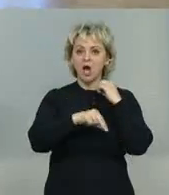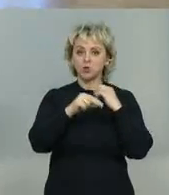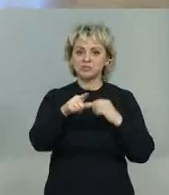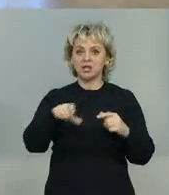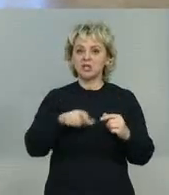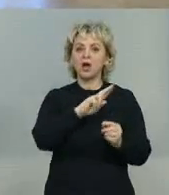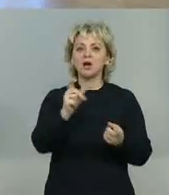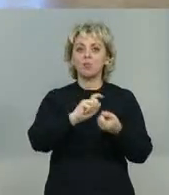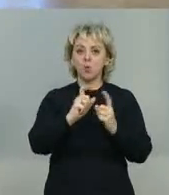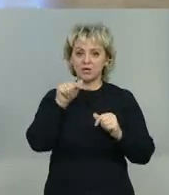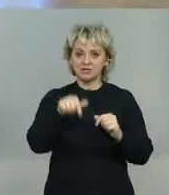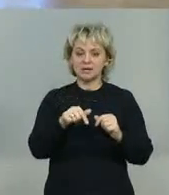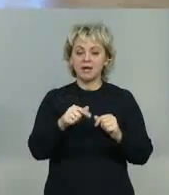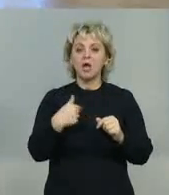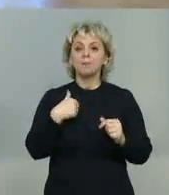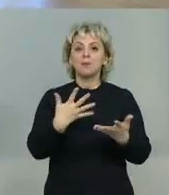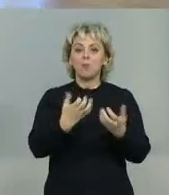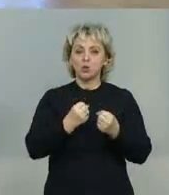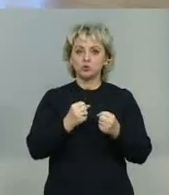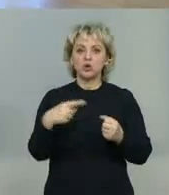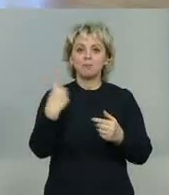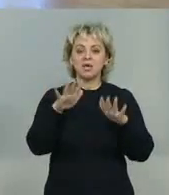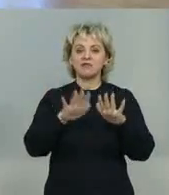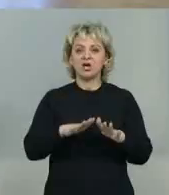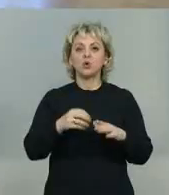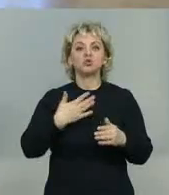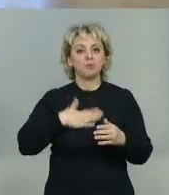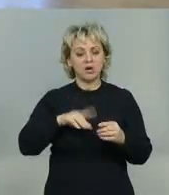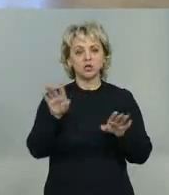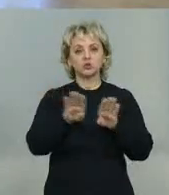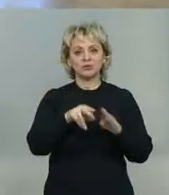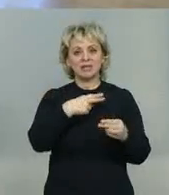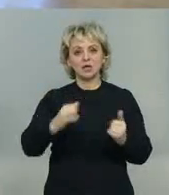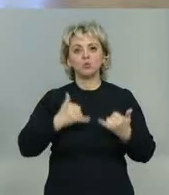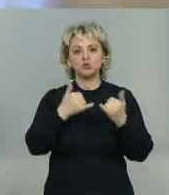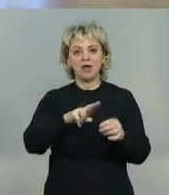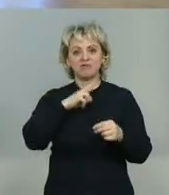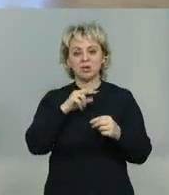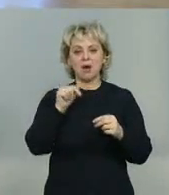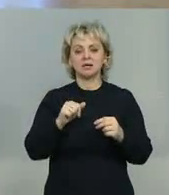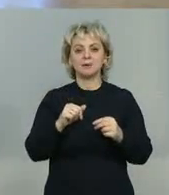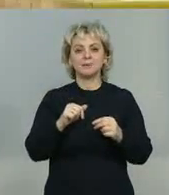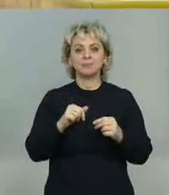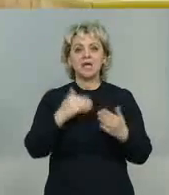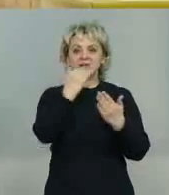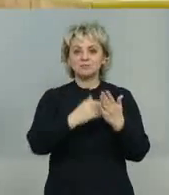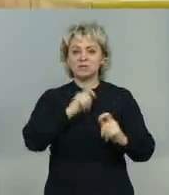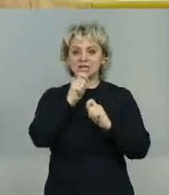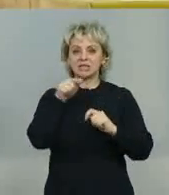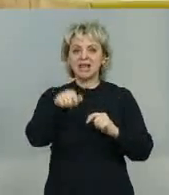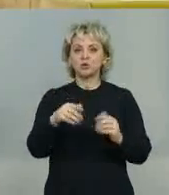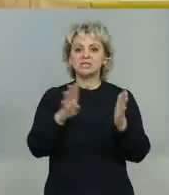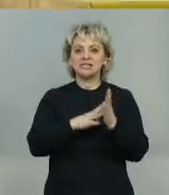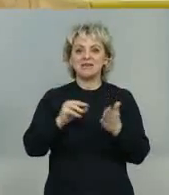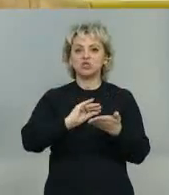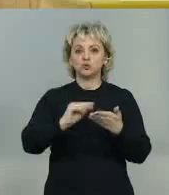Дону и как с ней борются?». Мы получили 1-е место. Очень приятно, что таким темам уделяют внимание. В списке награжденных